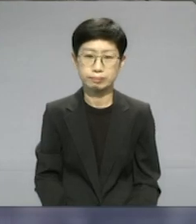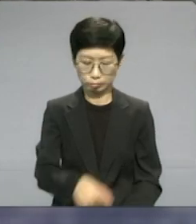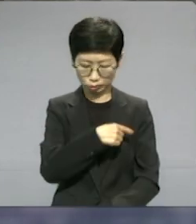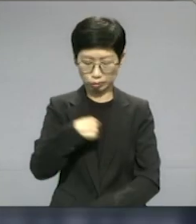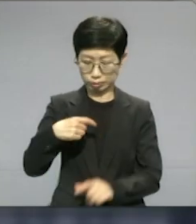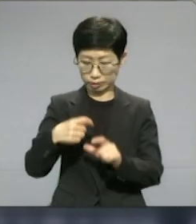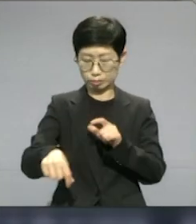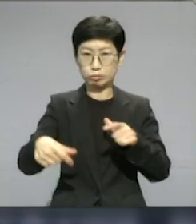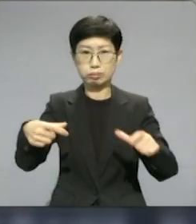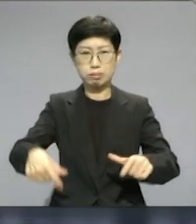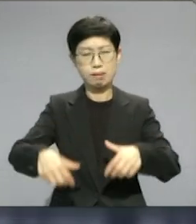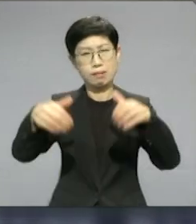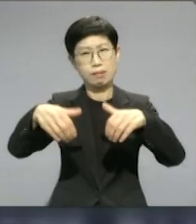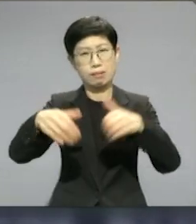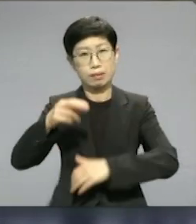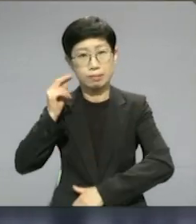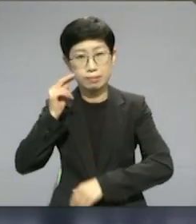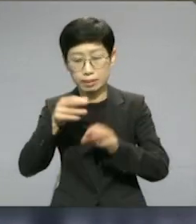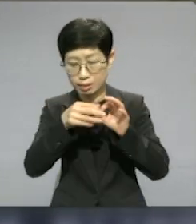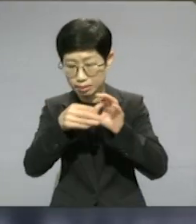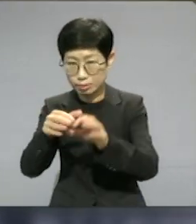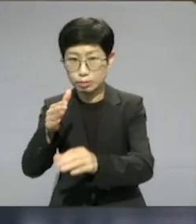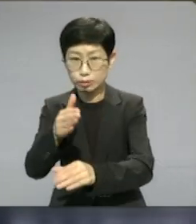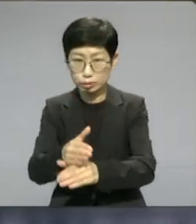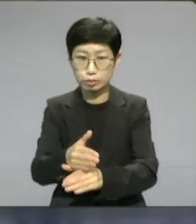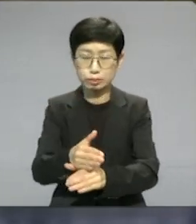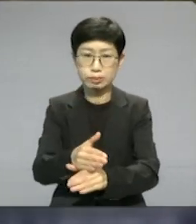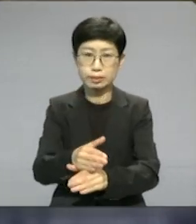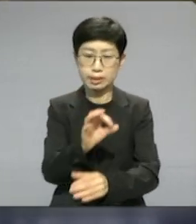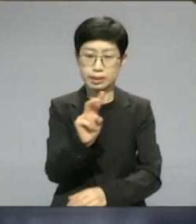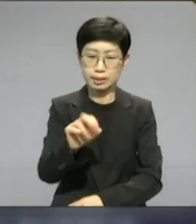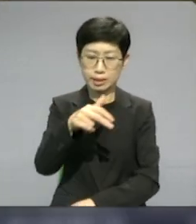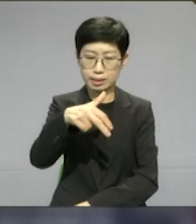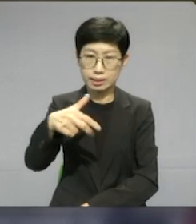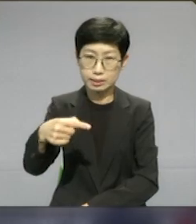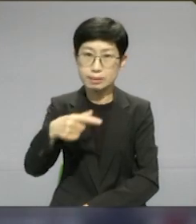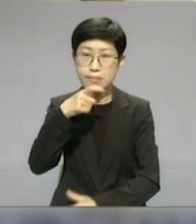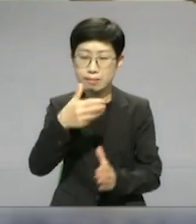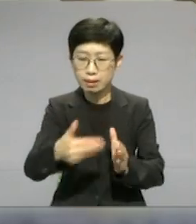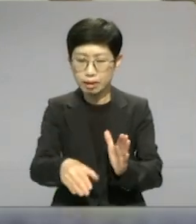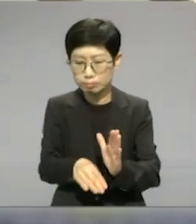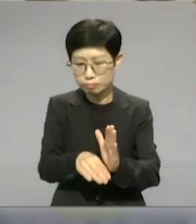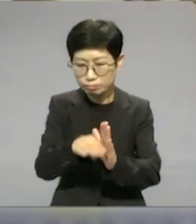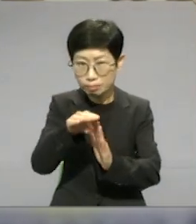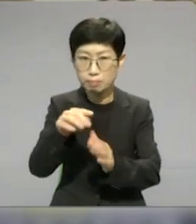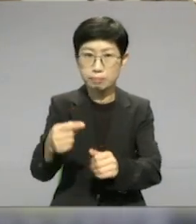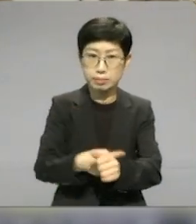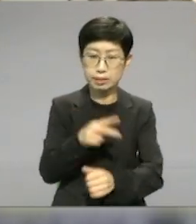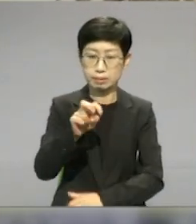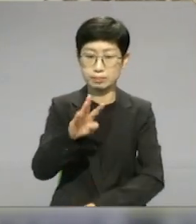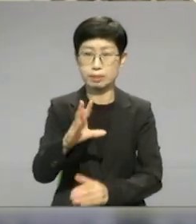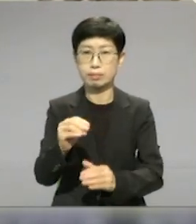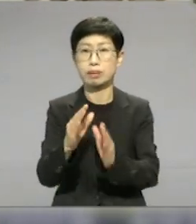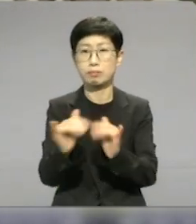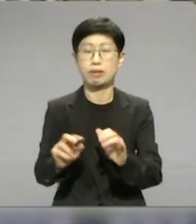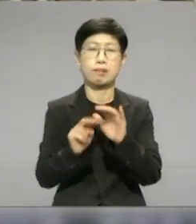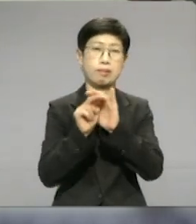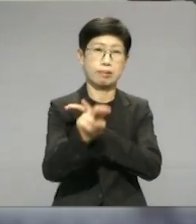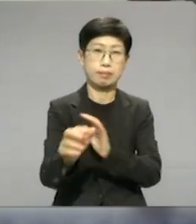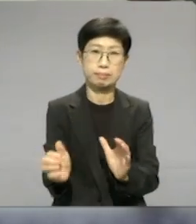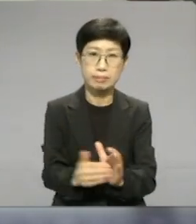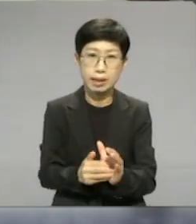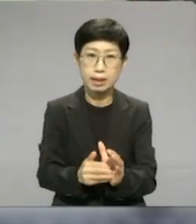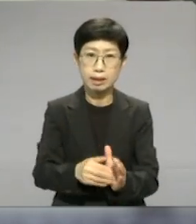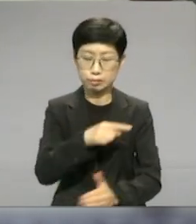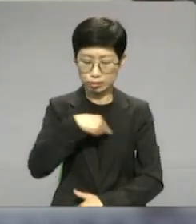중국 일부지역에서 포구가 계속되는 가운데 안호 이성에서는 양강 수위가 상승하면서 24만여 명이 대피했다고